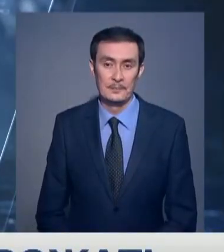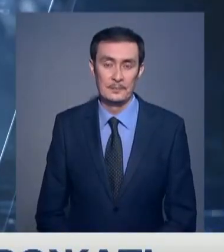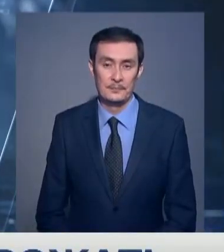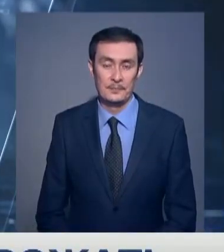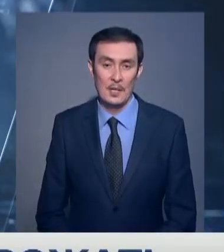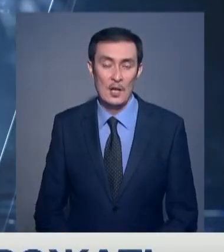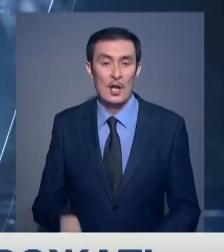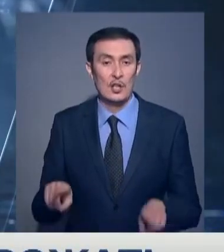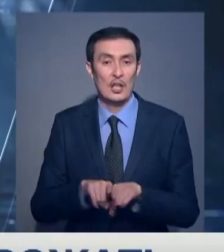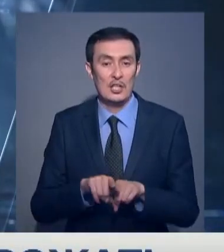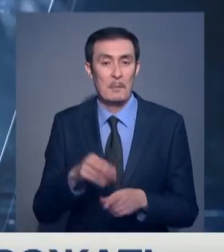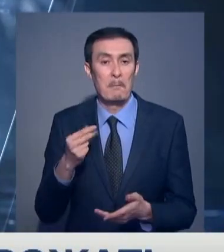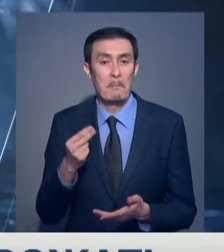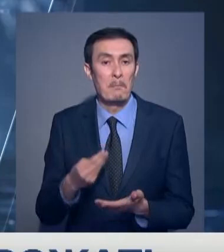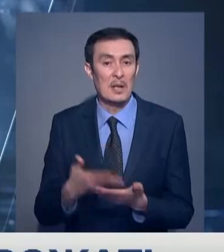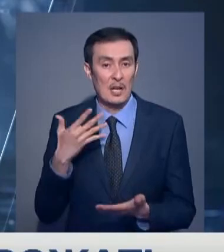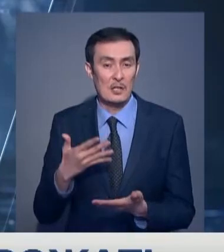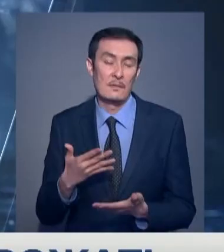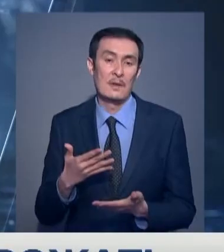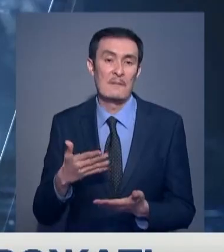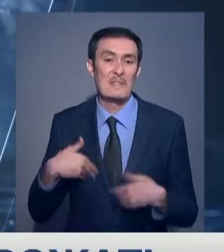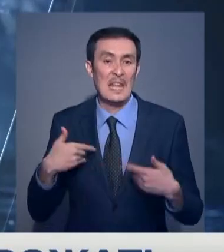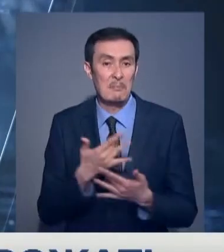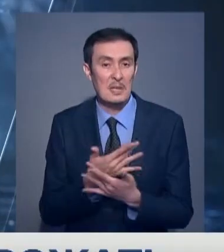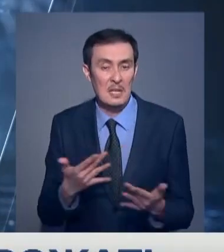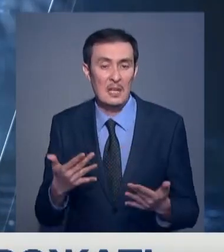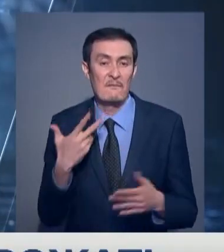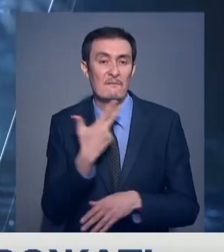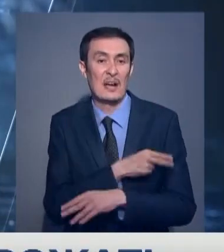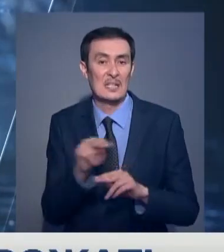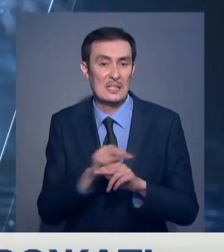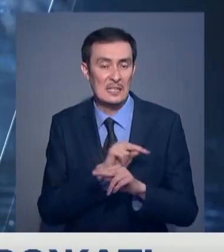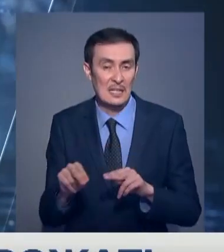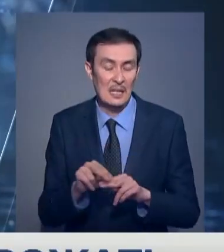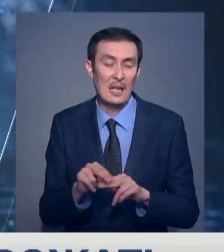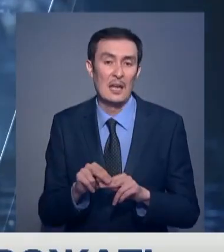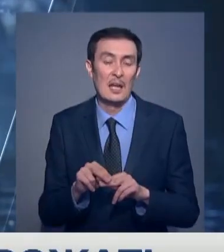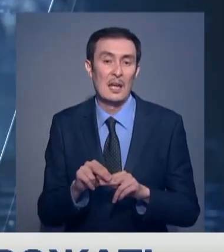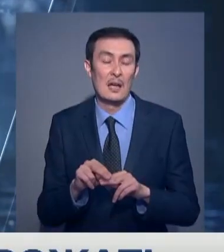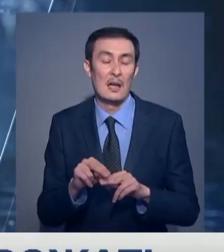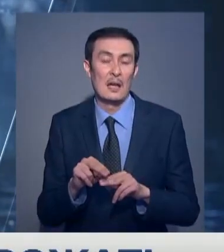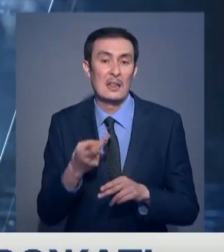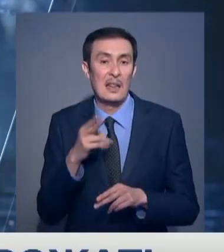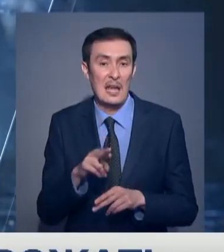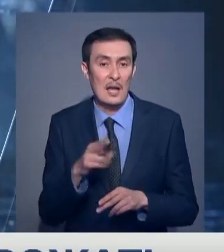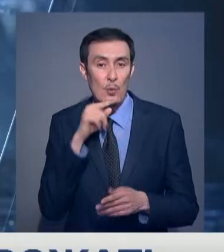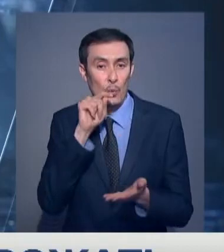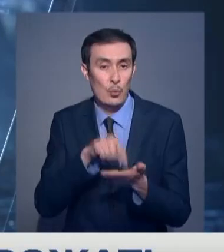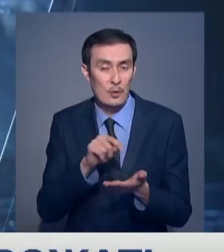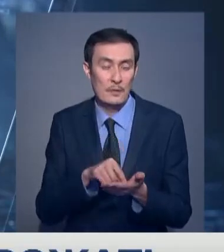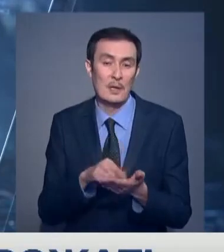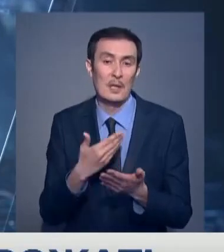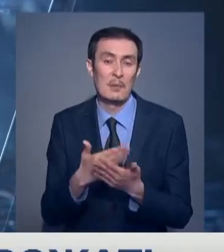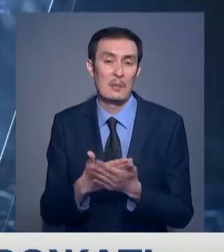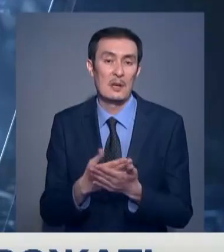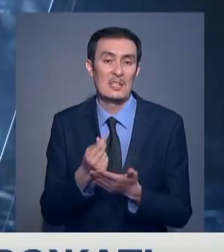Кроме этого, подорожали премиксы, витамины, вакцины, племенное поголовье, то, что запчасти, то,